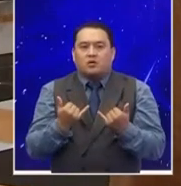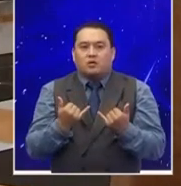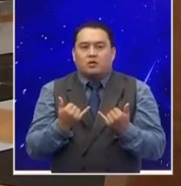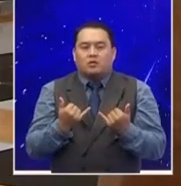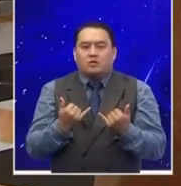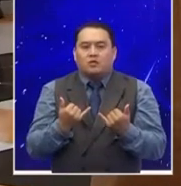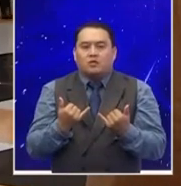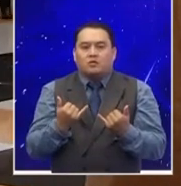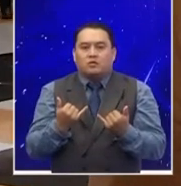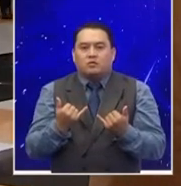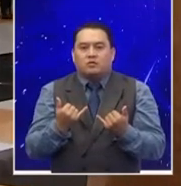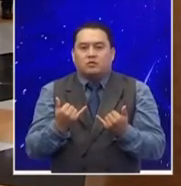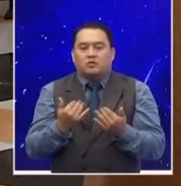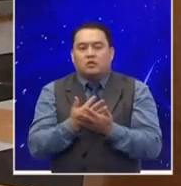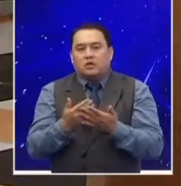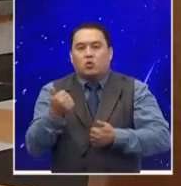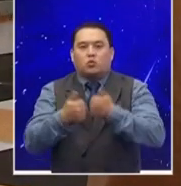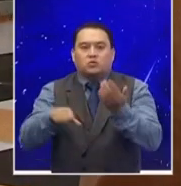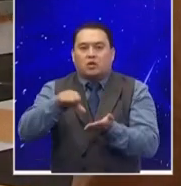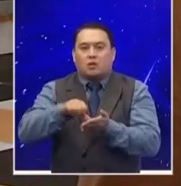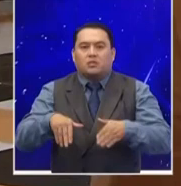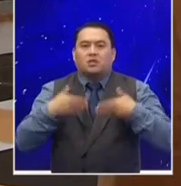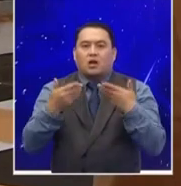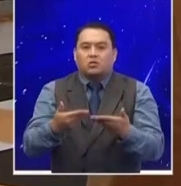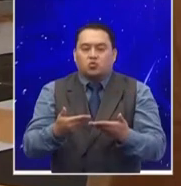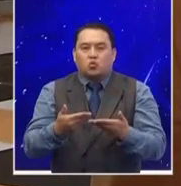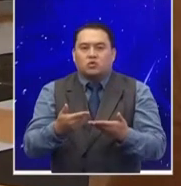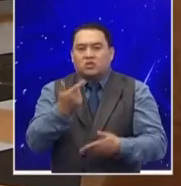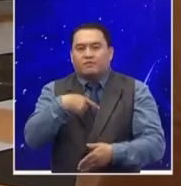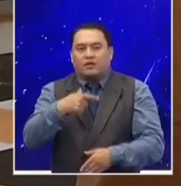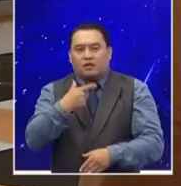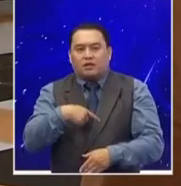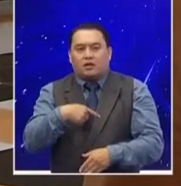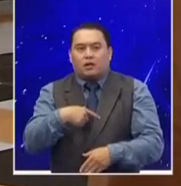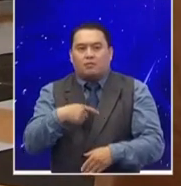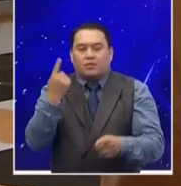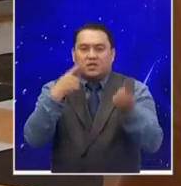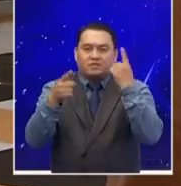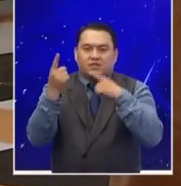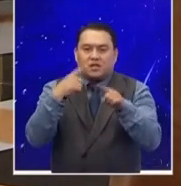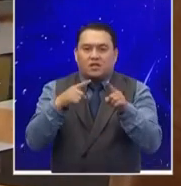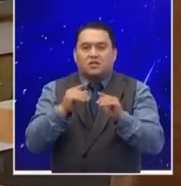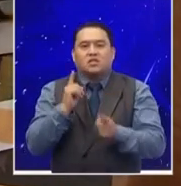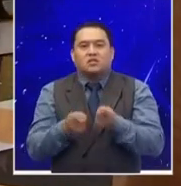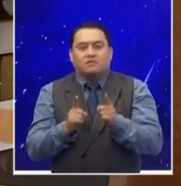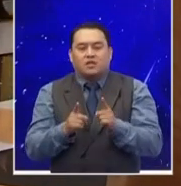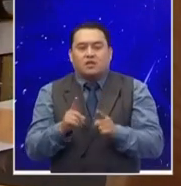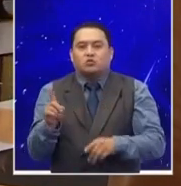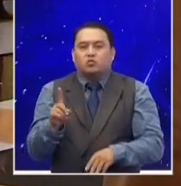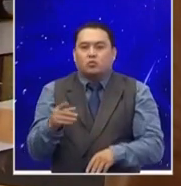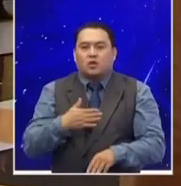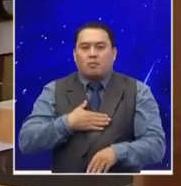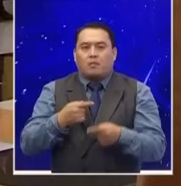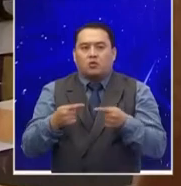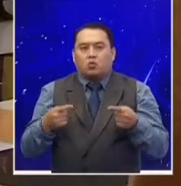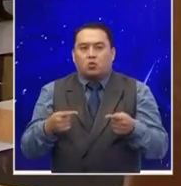момент. Несколько участников представляют на суд зрителей свои произведения. Там действительно это